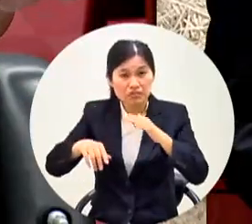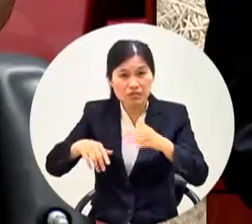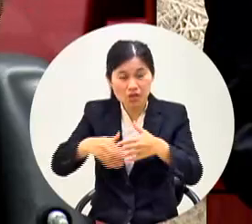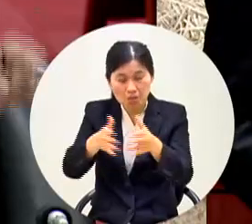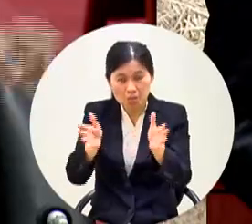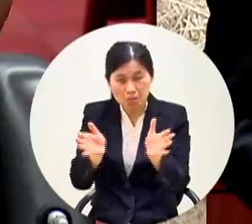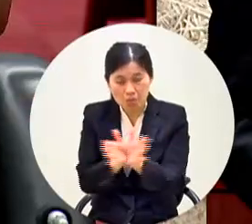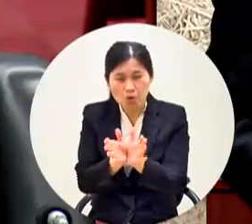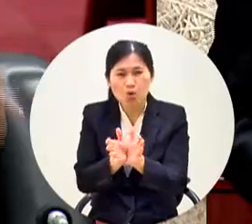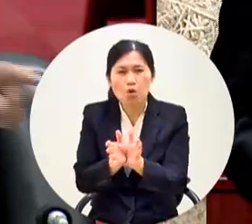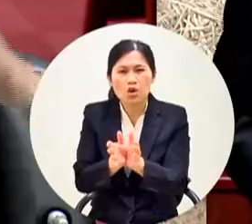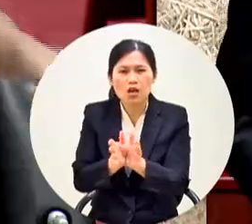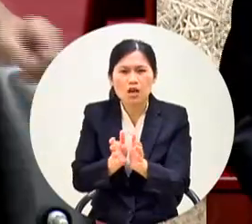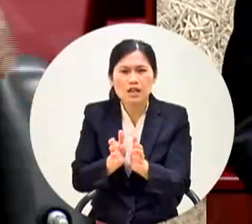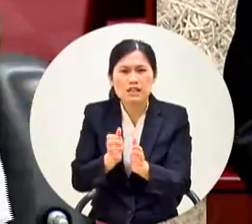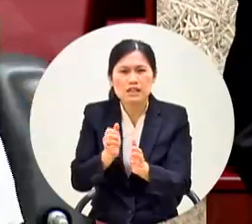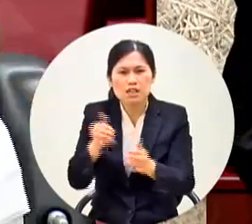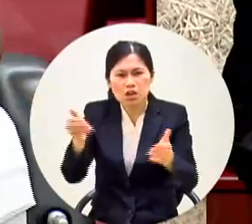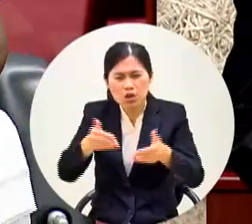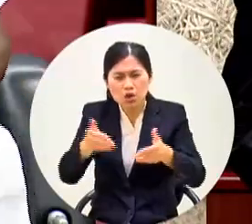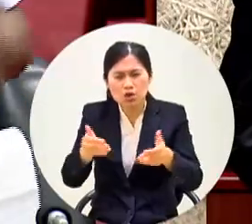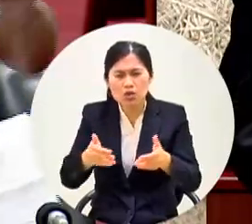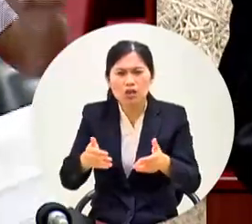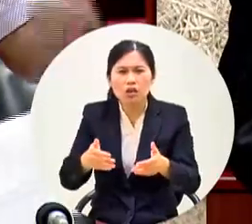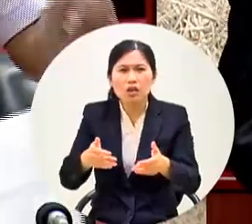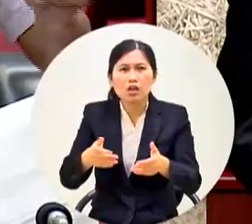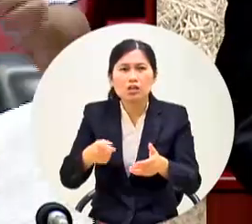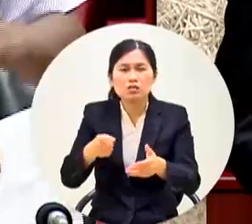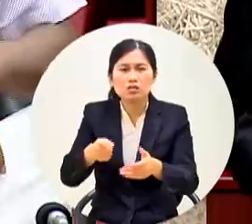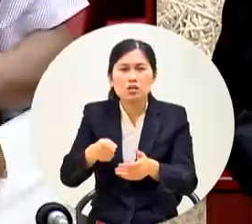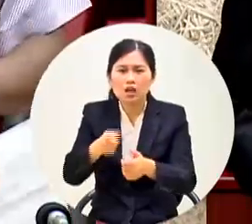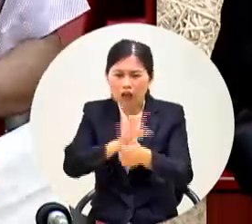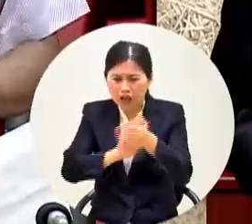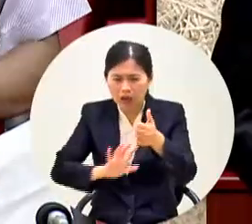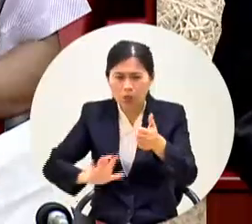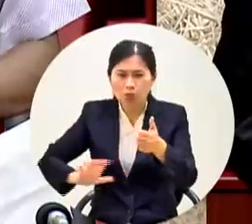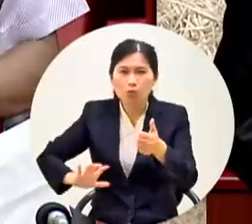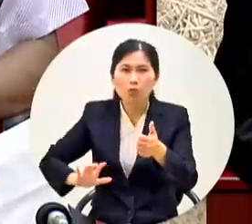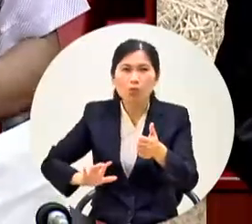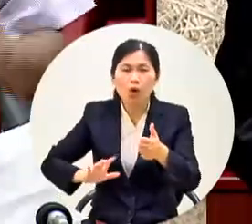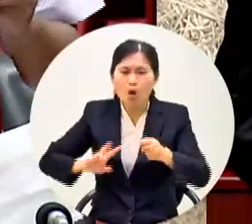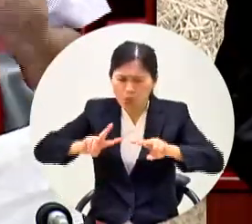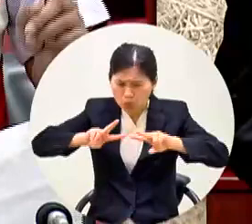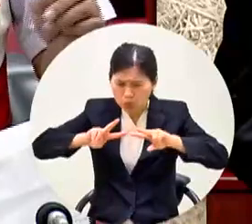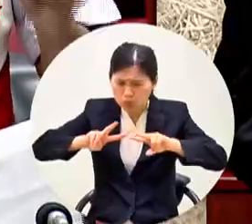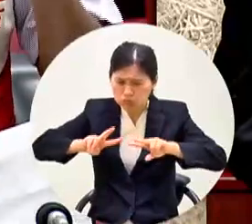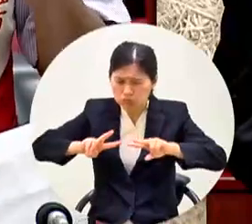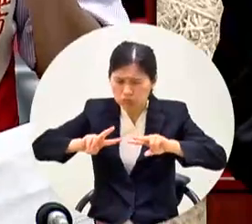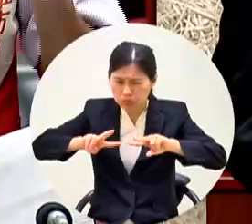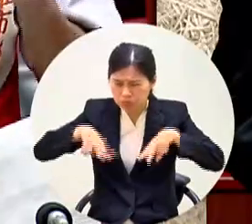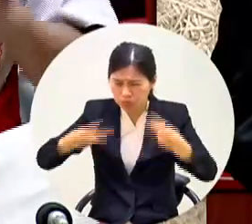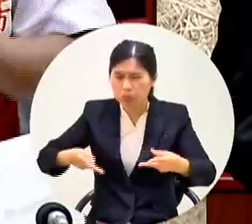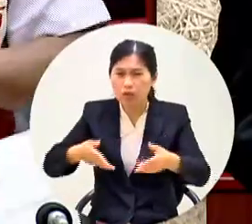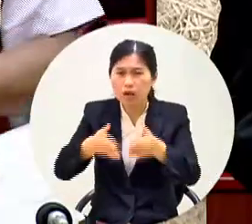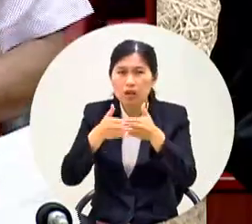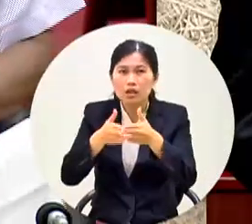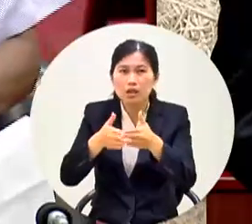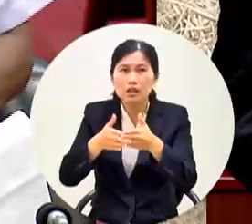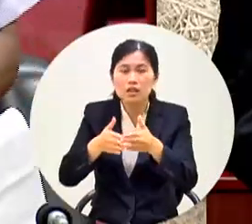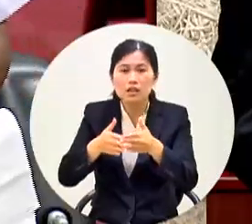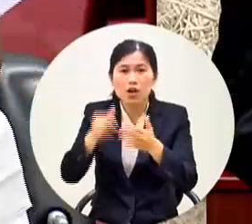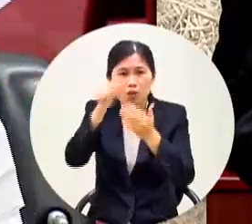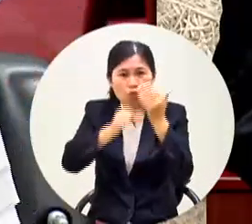已经造成事实的部落了，要不要改法令？要不要适度的